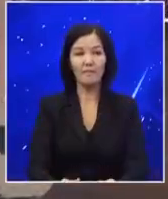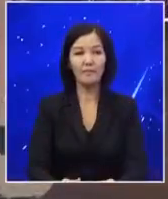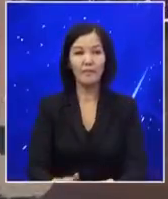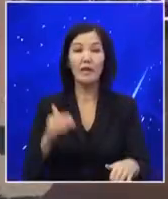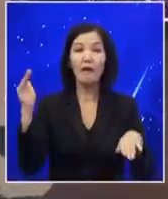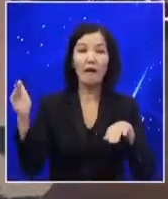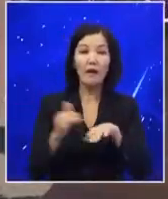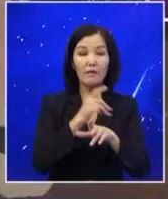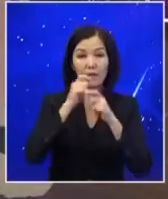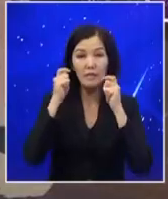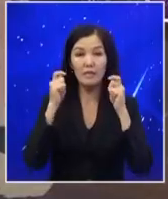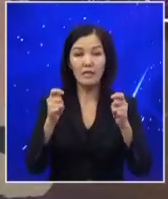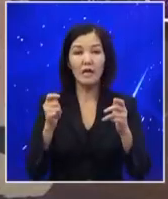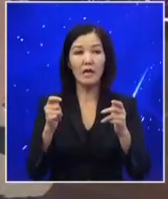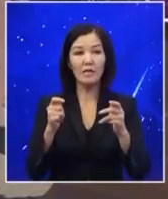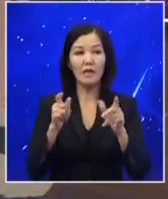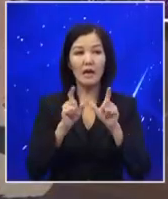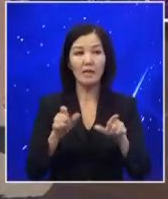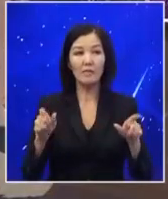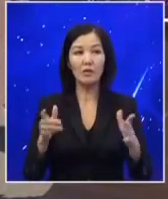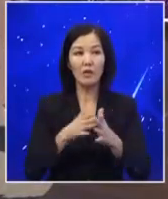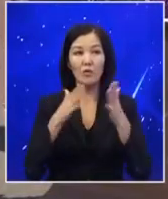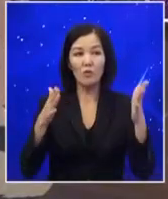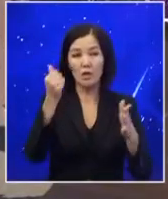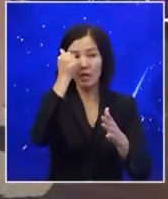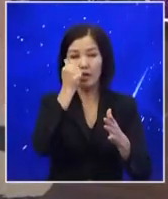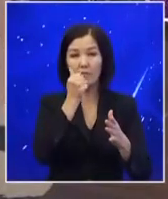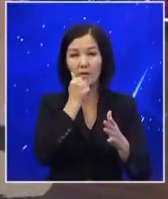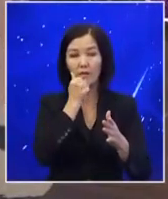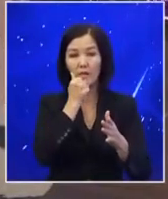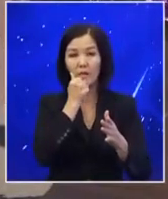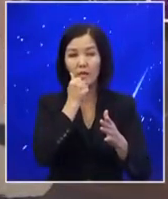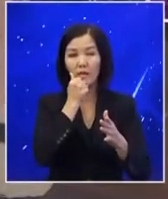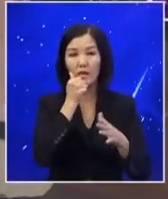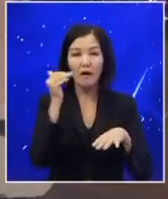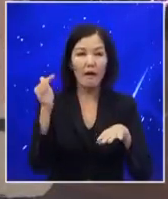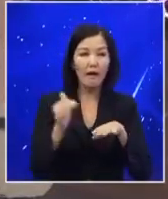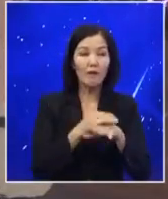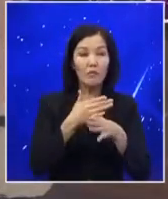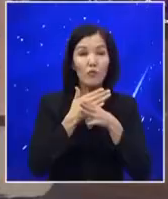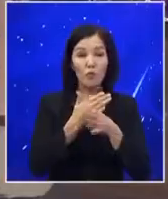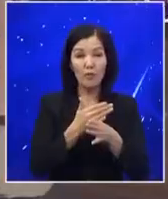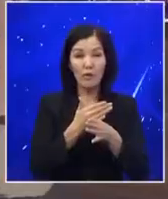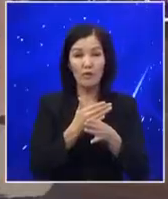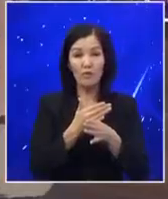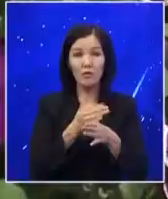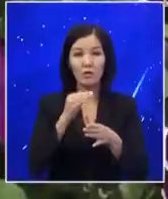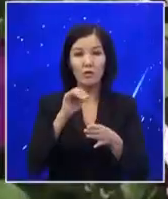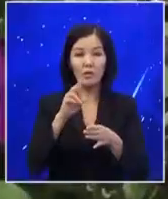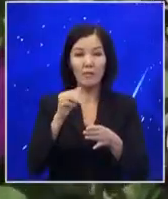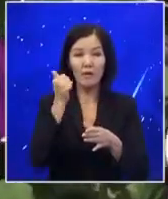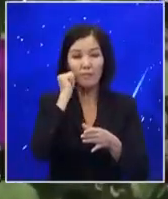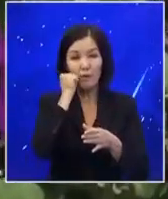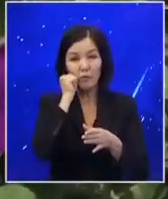қайырымдылық жасаған кісілерге көп рахмет айтамын. Қайта бұл кішкентай болса да көмек қой. Жамал апайдың